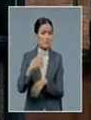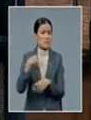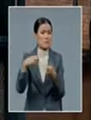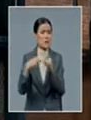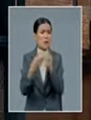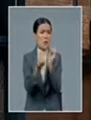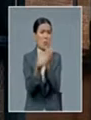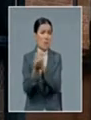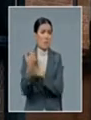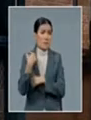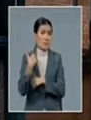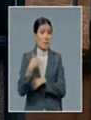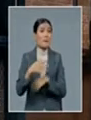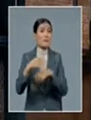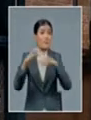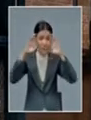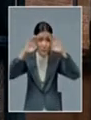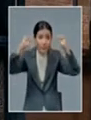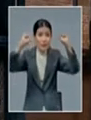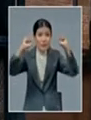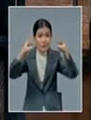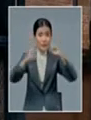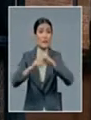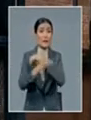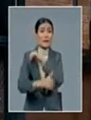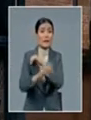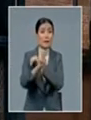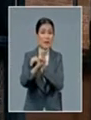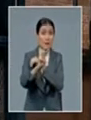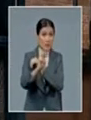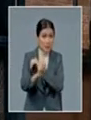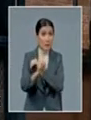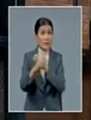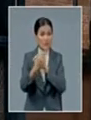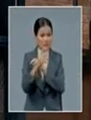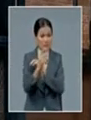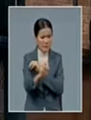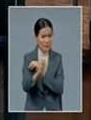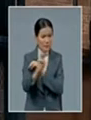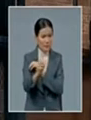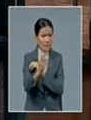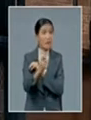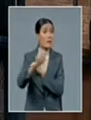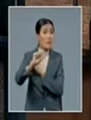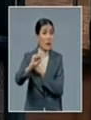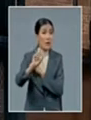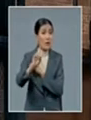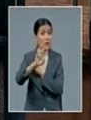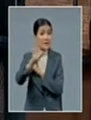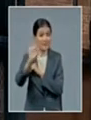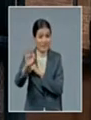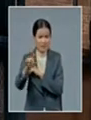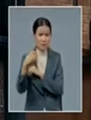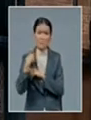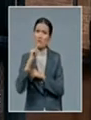าสุดนะคะประธานาธิบดีมัลดีฟค่ะเตรียมประกาศยกเลิกภาวะฉุกเฉินแล้วนะคะแล้วนอกจากนี้เตรียมตั้งข้อหารับสินบน